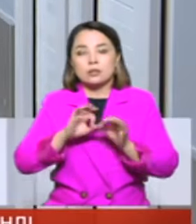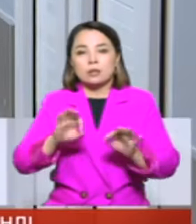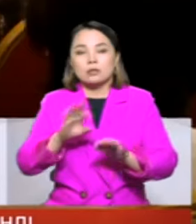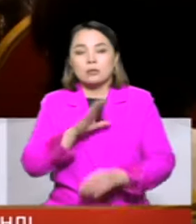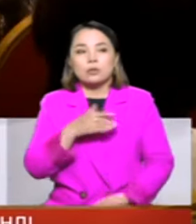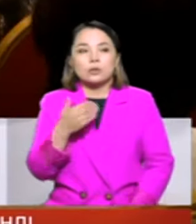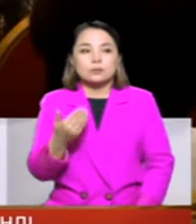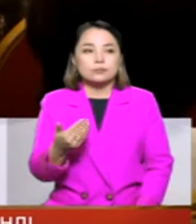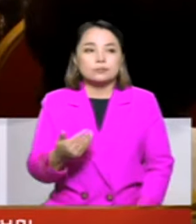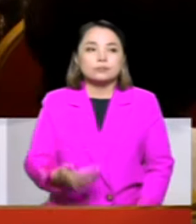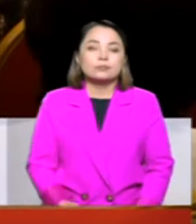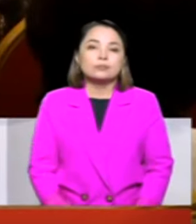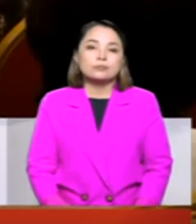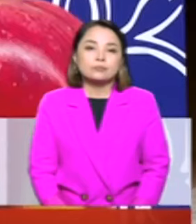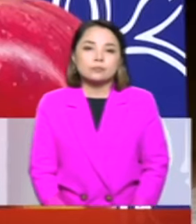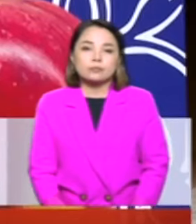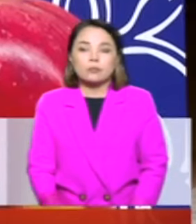айтылды.